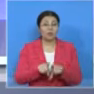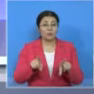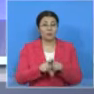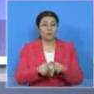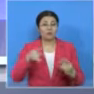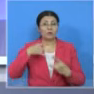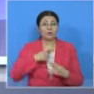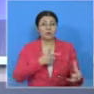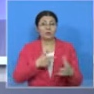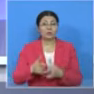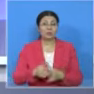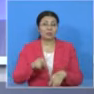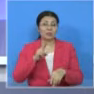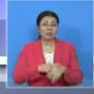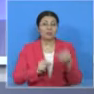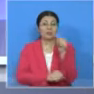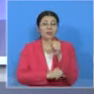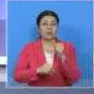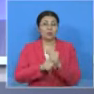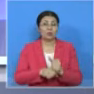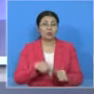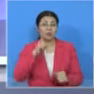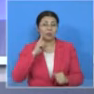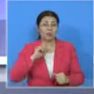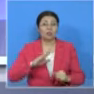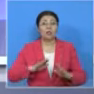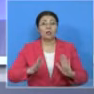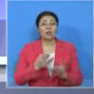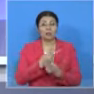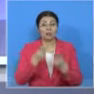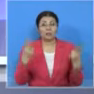әзірлеу кезінде полиция қызметкерлері үшін барынша ыңғайлы жағдай қарастырылған.